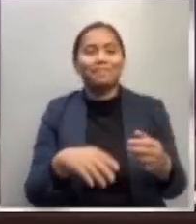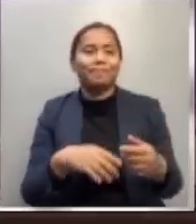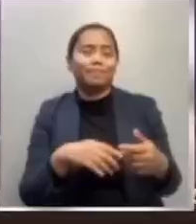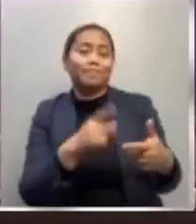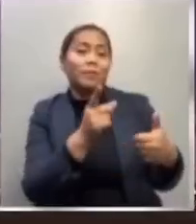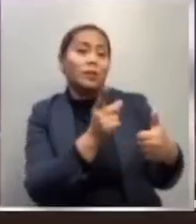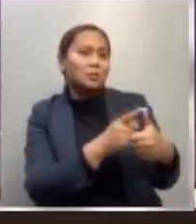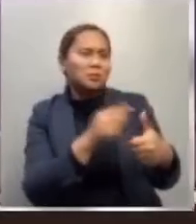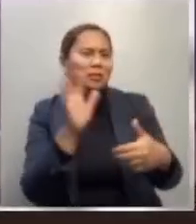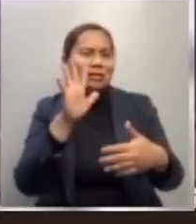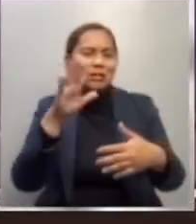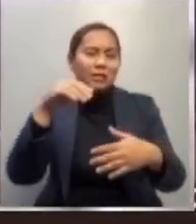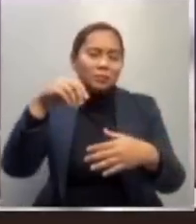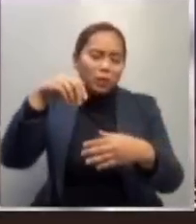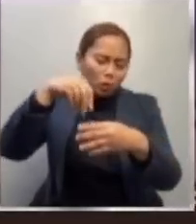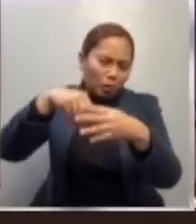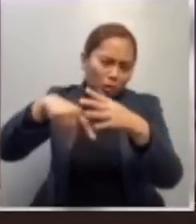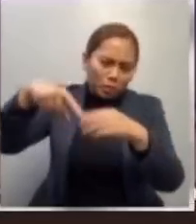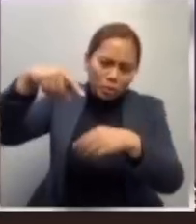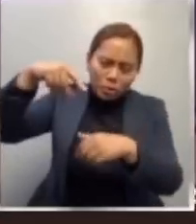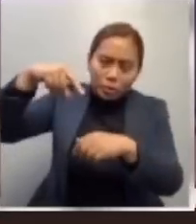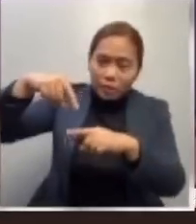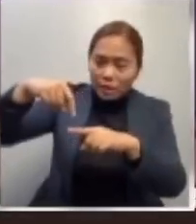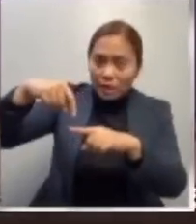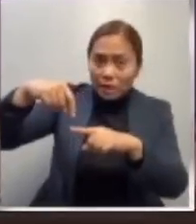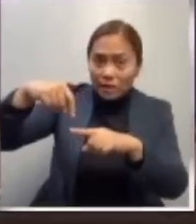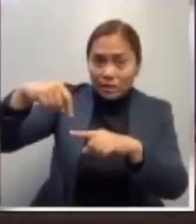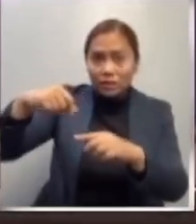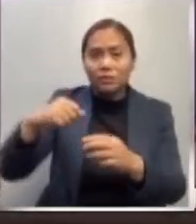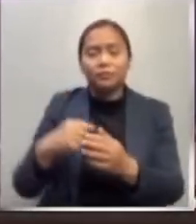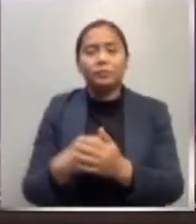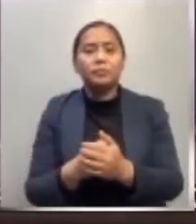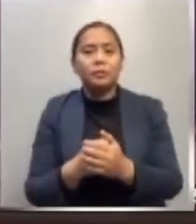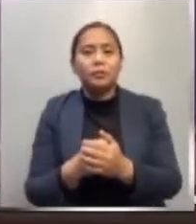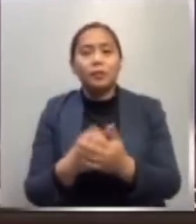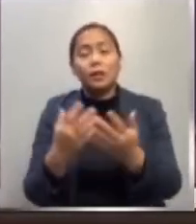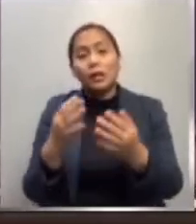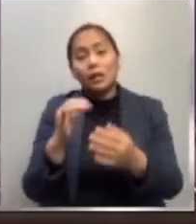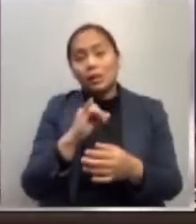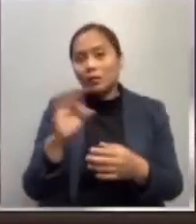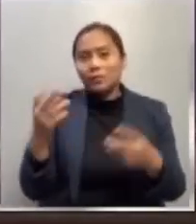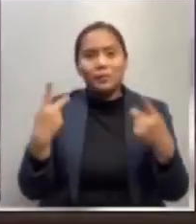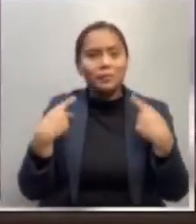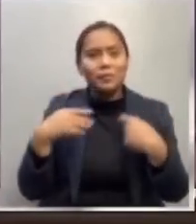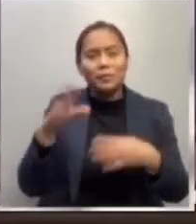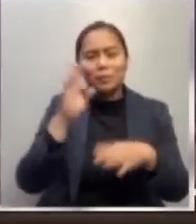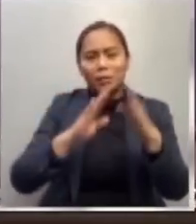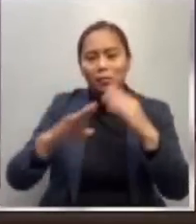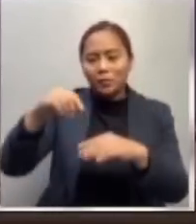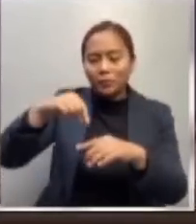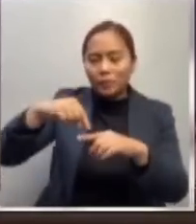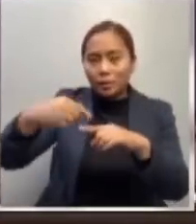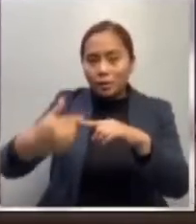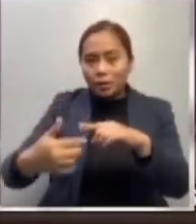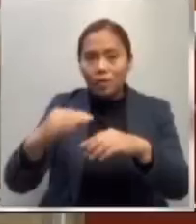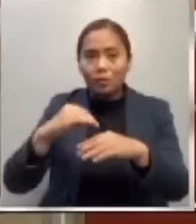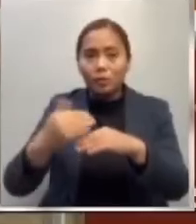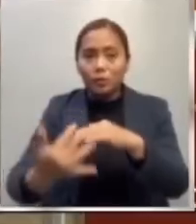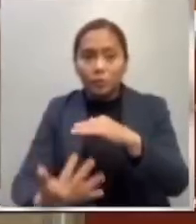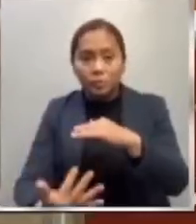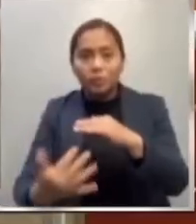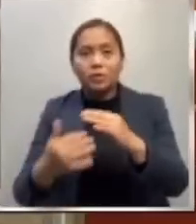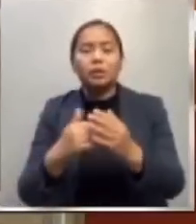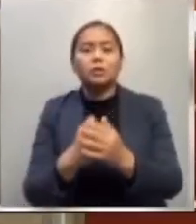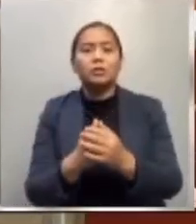sobrang diin ang gawin mo. At kung tumagos man yan, hindi magkakatapat ang ovals, Mel.